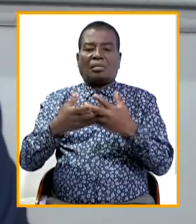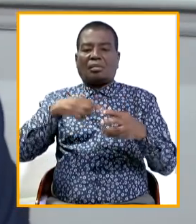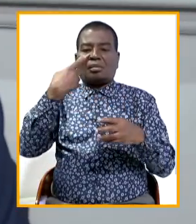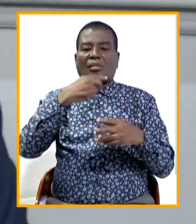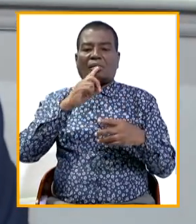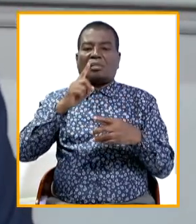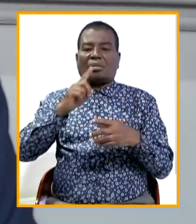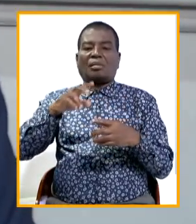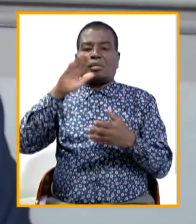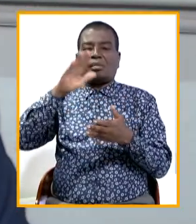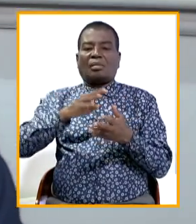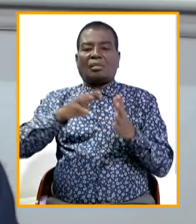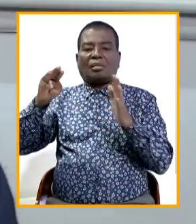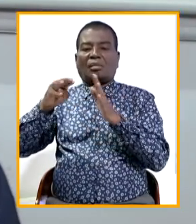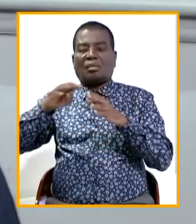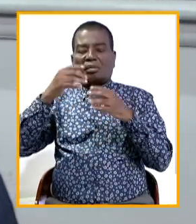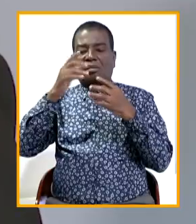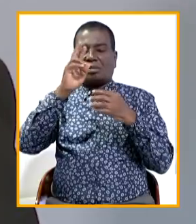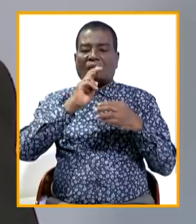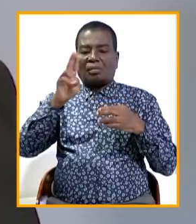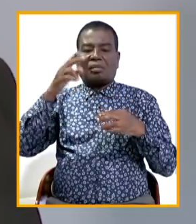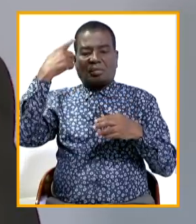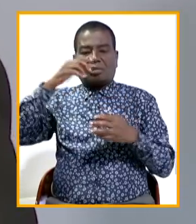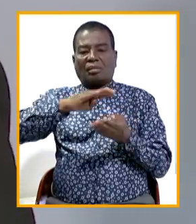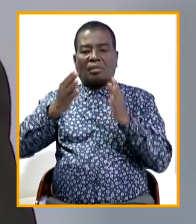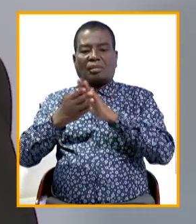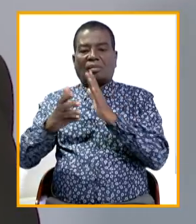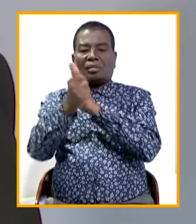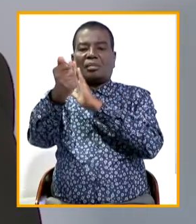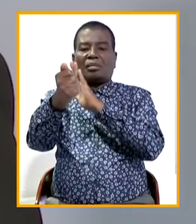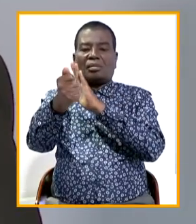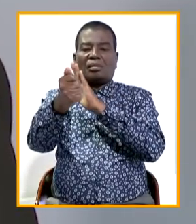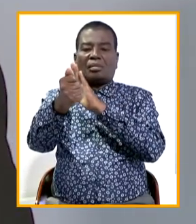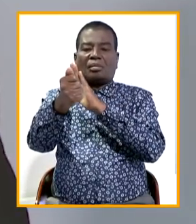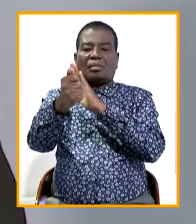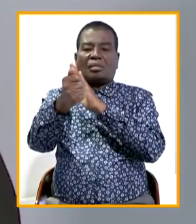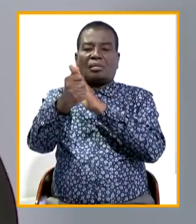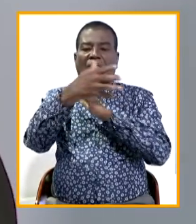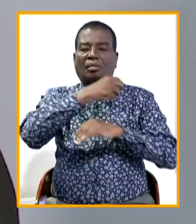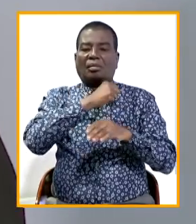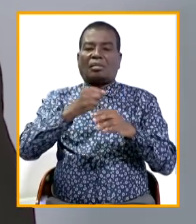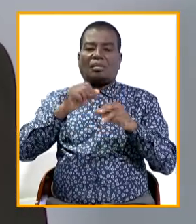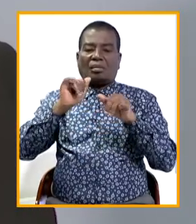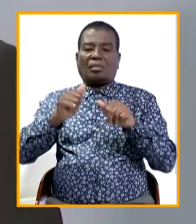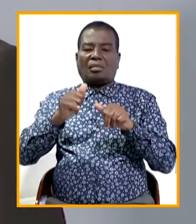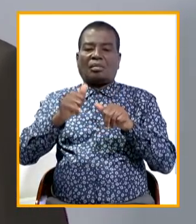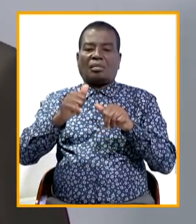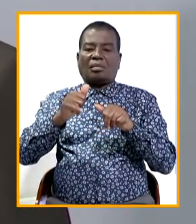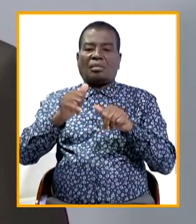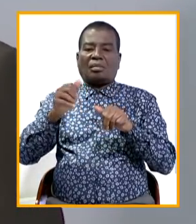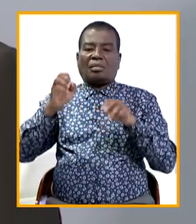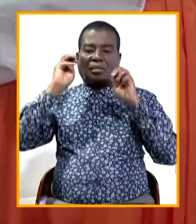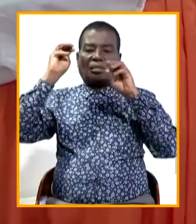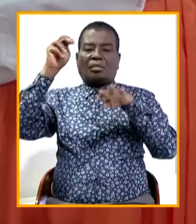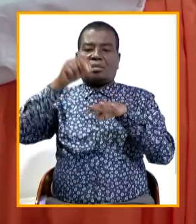est un des moyens certains pour améliorer la qualité et la pertinence de